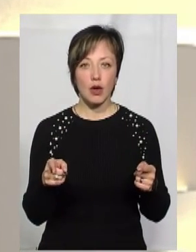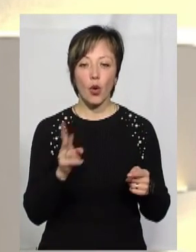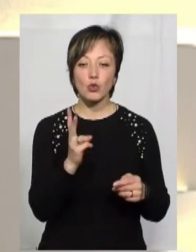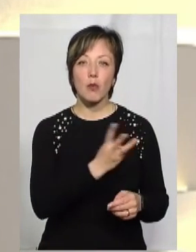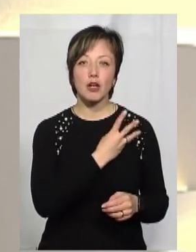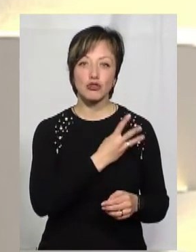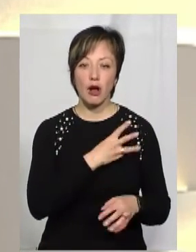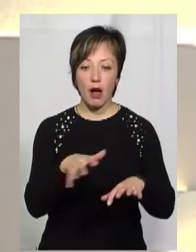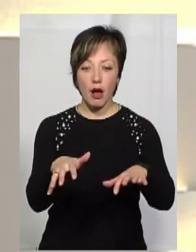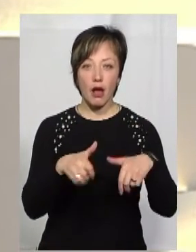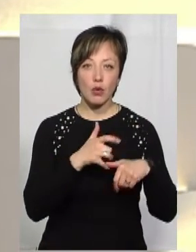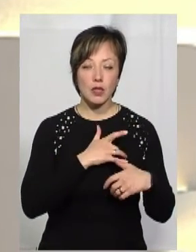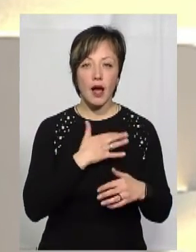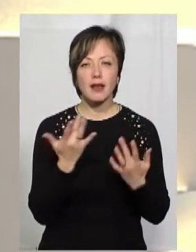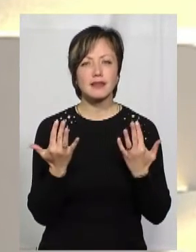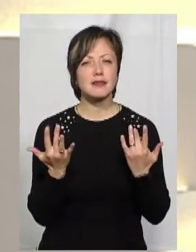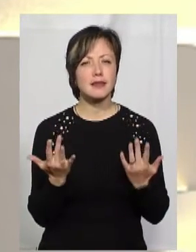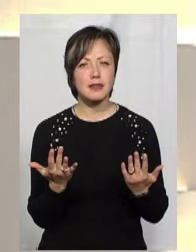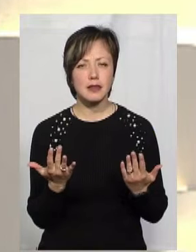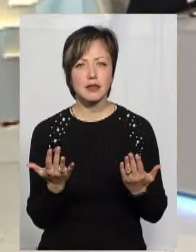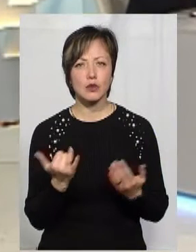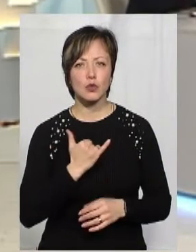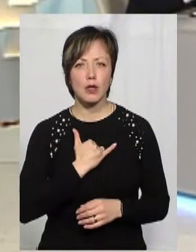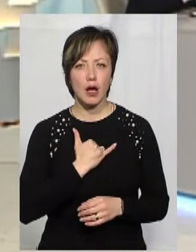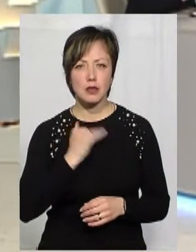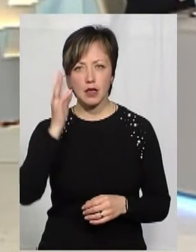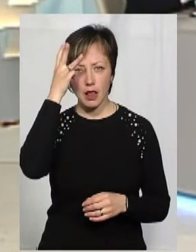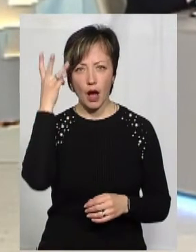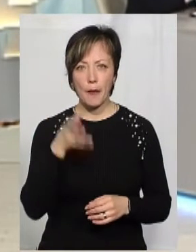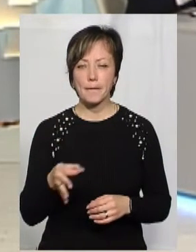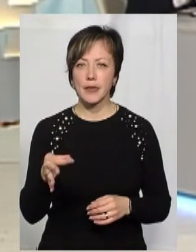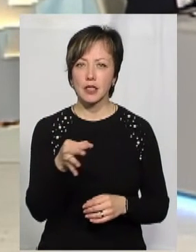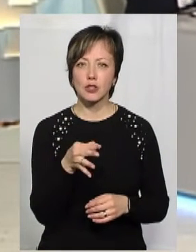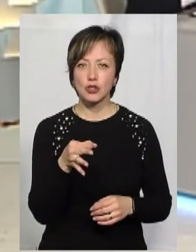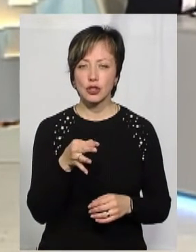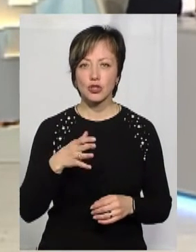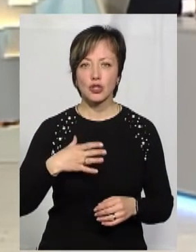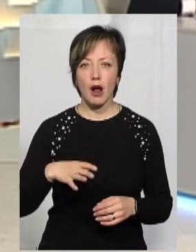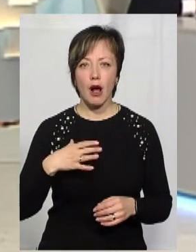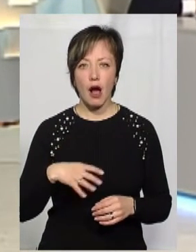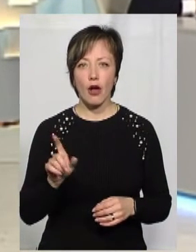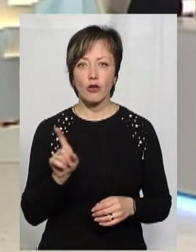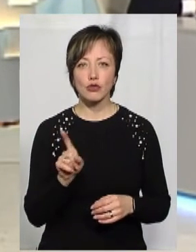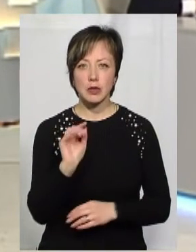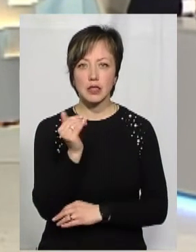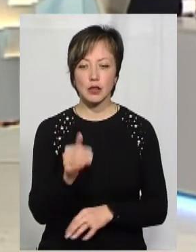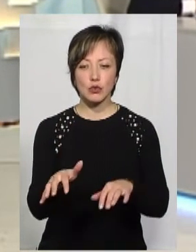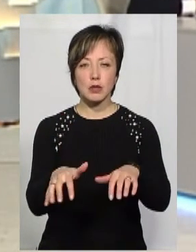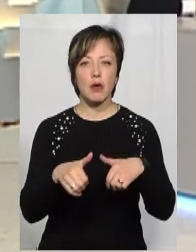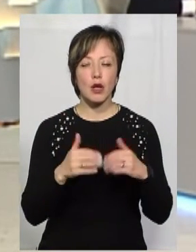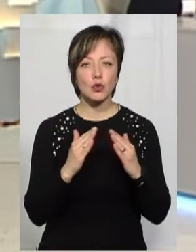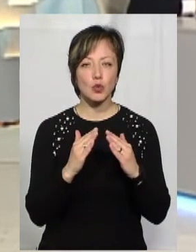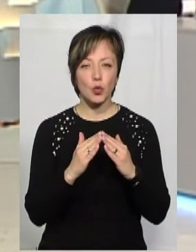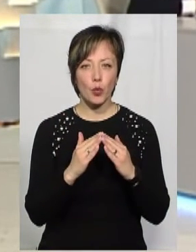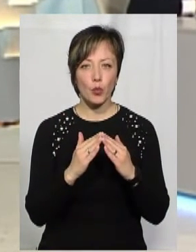потенційні усиновителі. А скільки зазвичай от у нас на Хмельниччині чекають на те, щоб вже дитину забрати